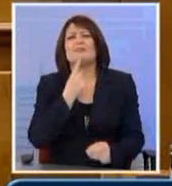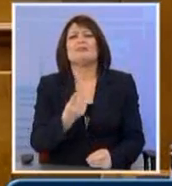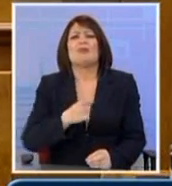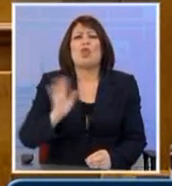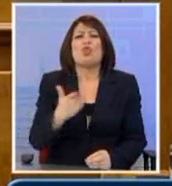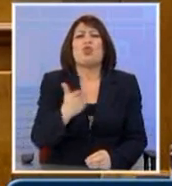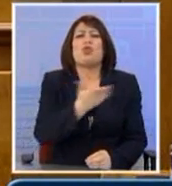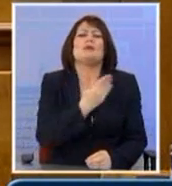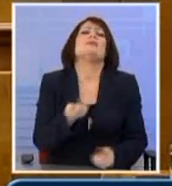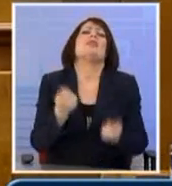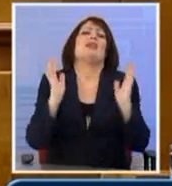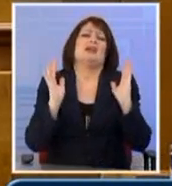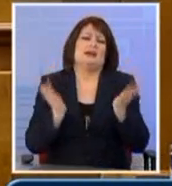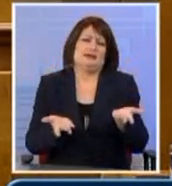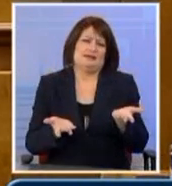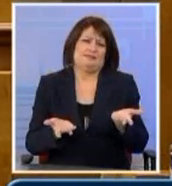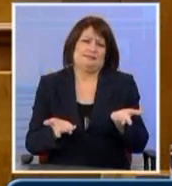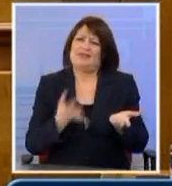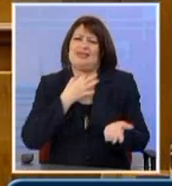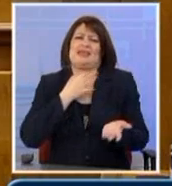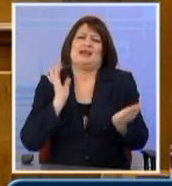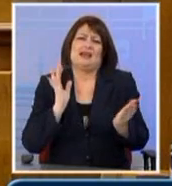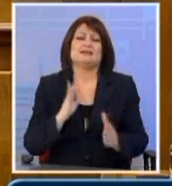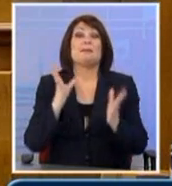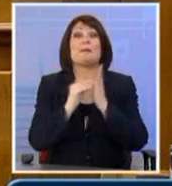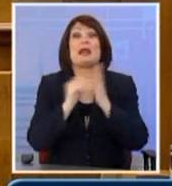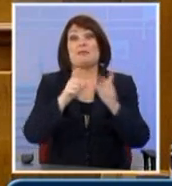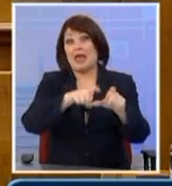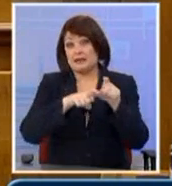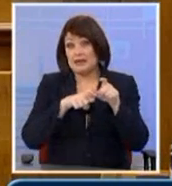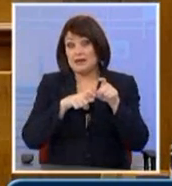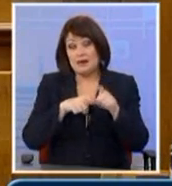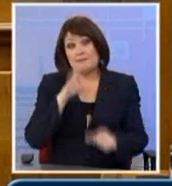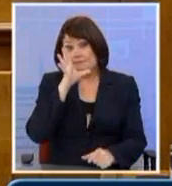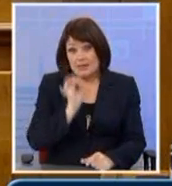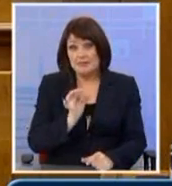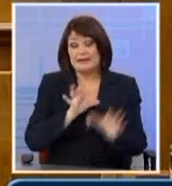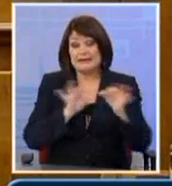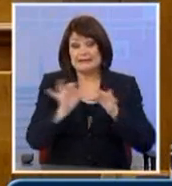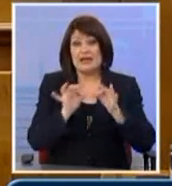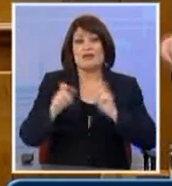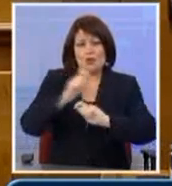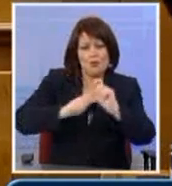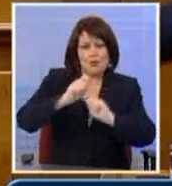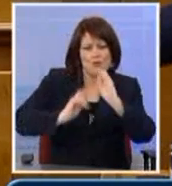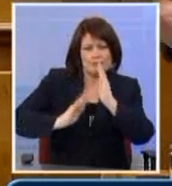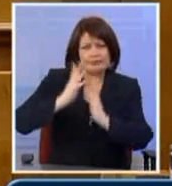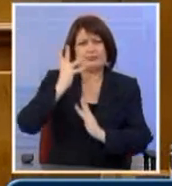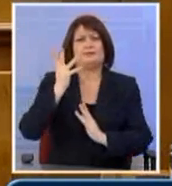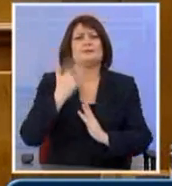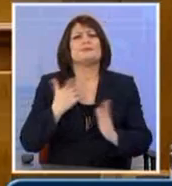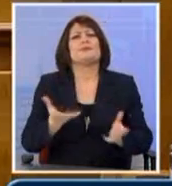ομαδικές απολύσεις. Στο κάτω-κάτω, αν κάποια εταιρεία έχει πράγματι σχέδιο ανασυγκρότησης για να